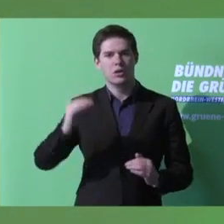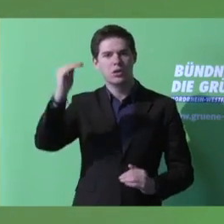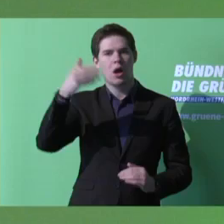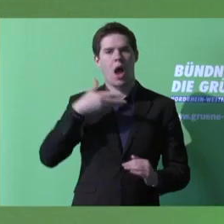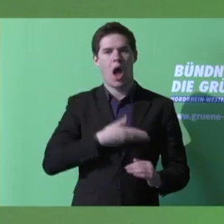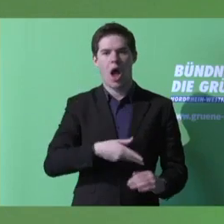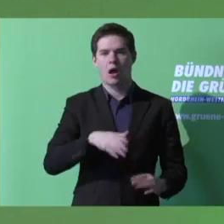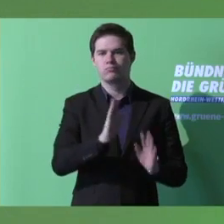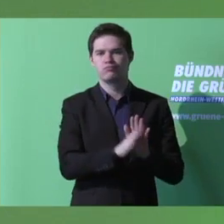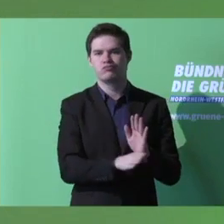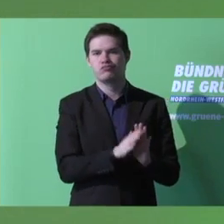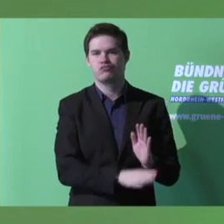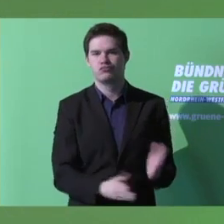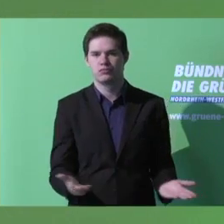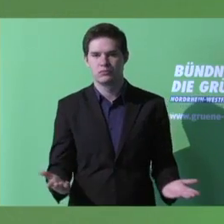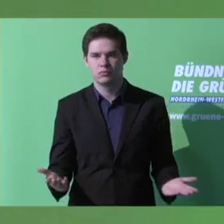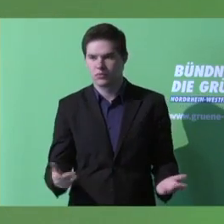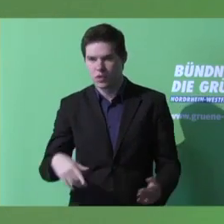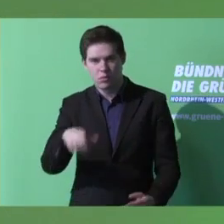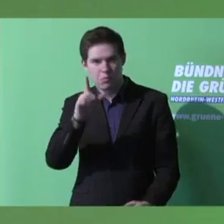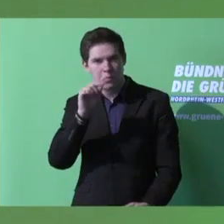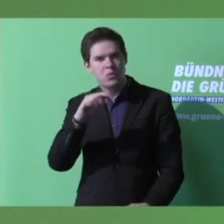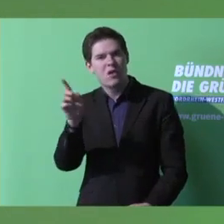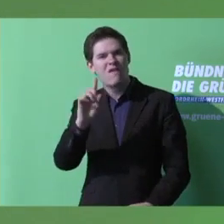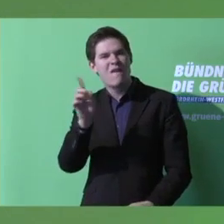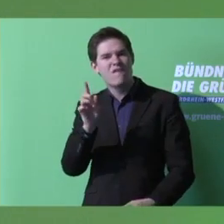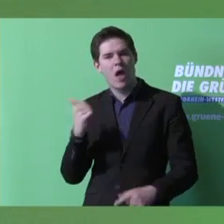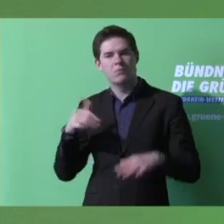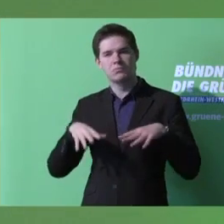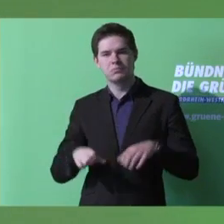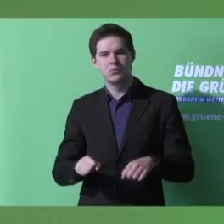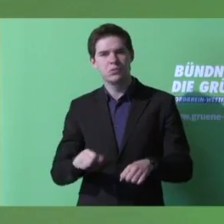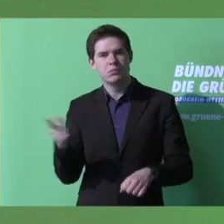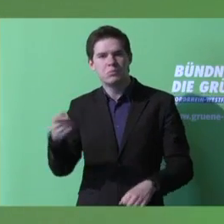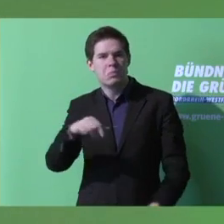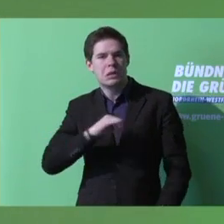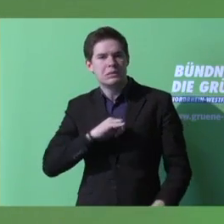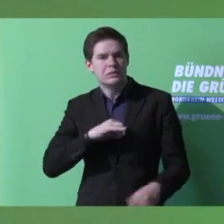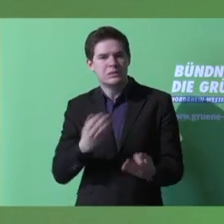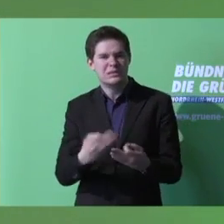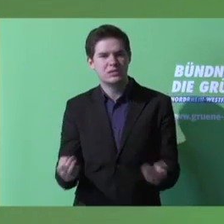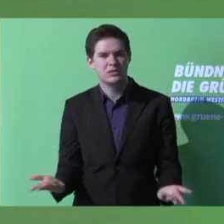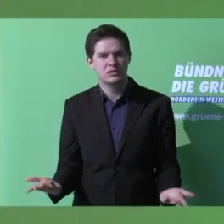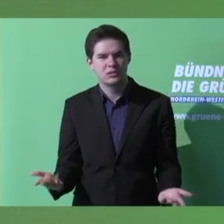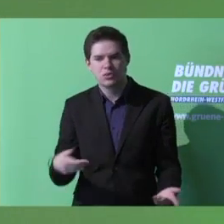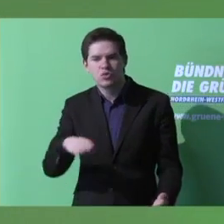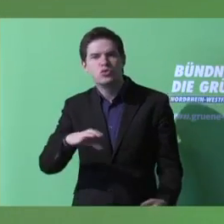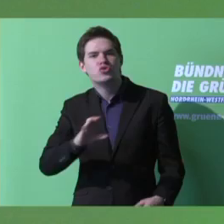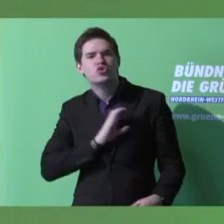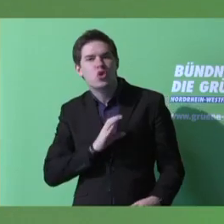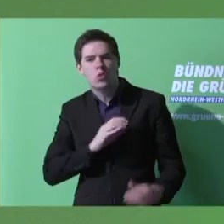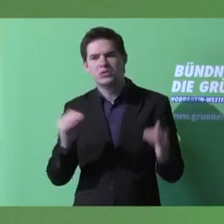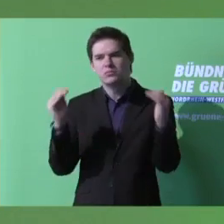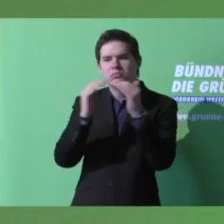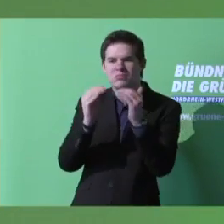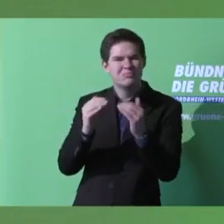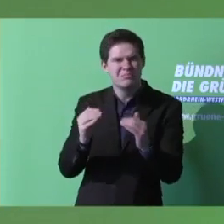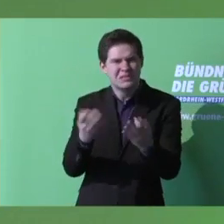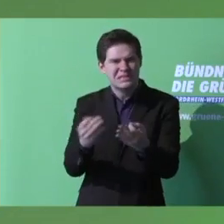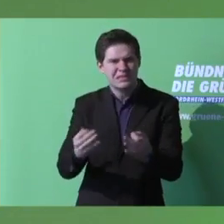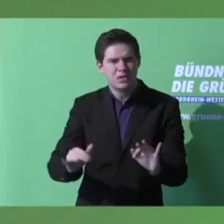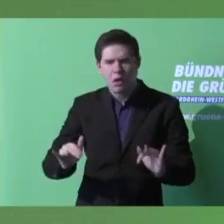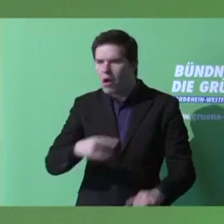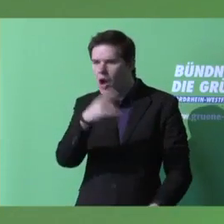Mauer niemanden, dass unsere Gesellschaft immer undurchlässiger wird, Chancengerechtigkeit geht verloren oder dass sich